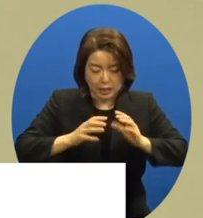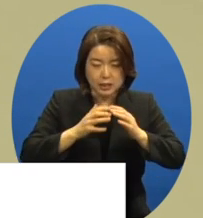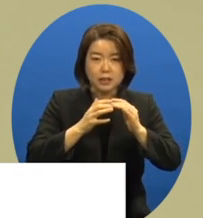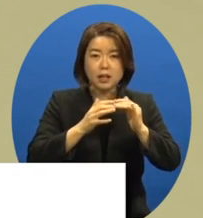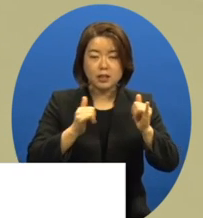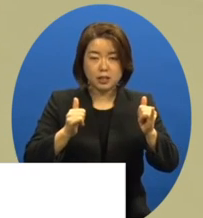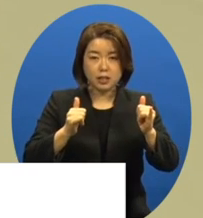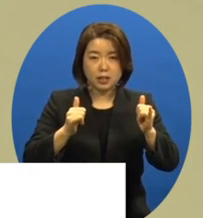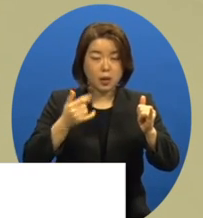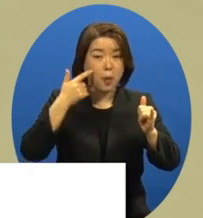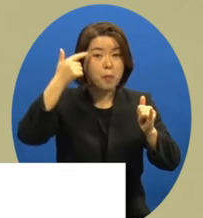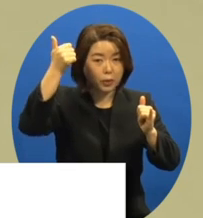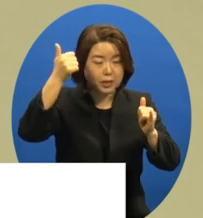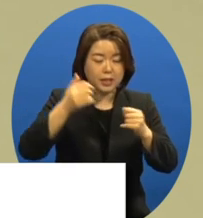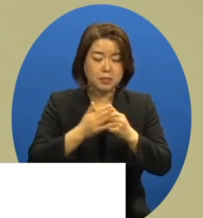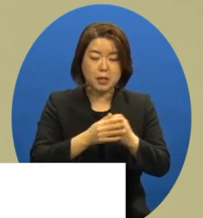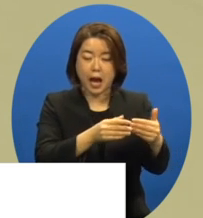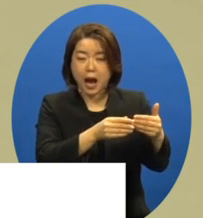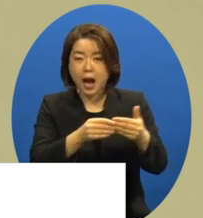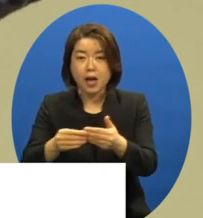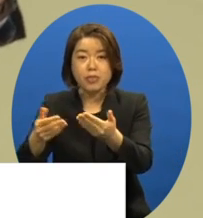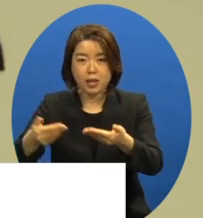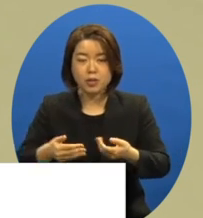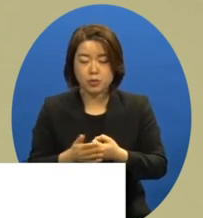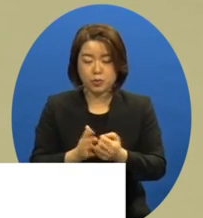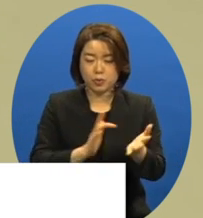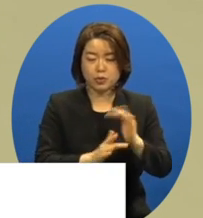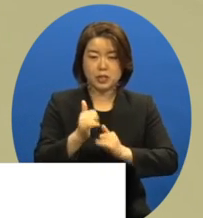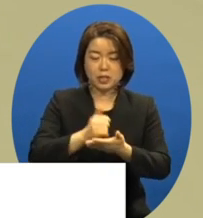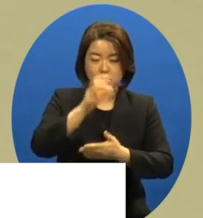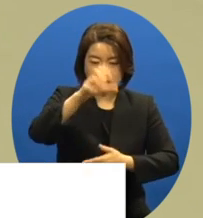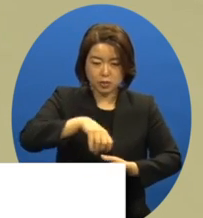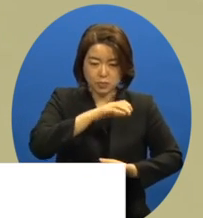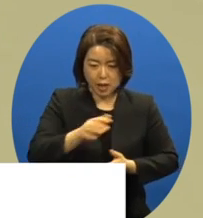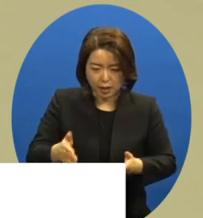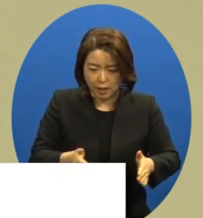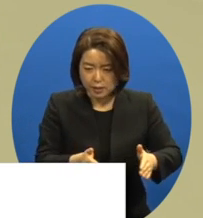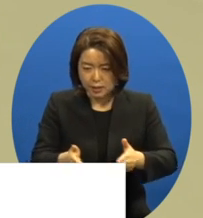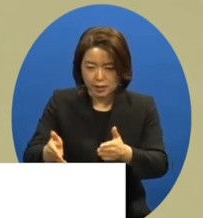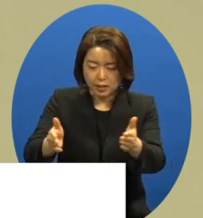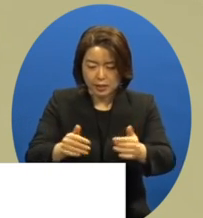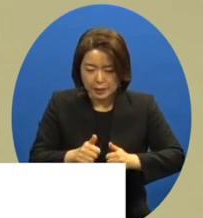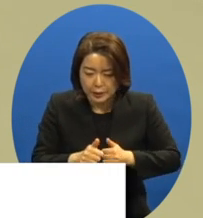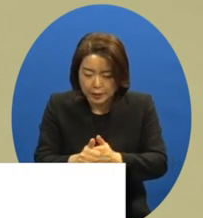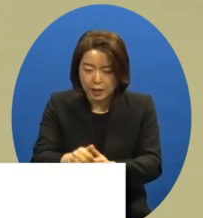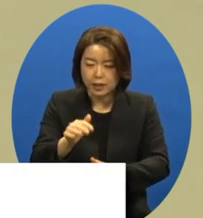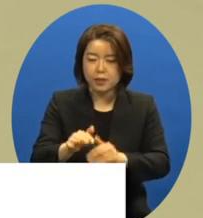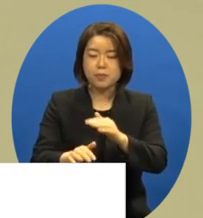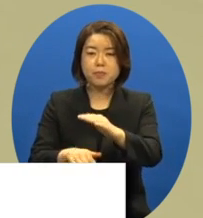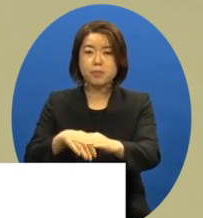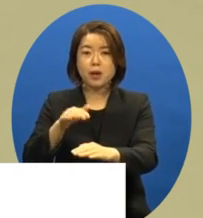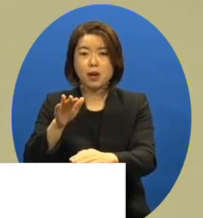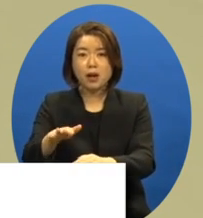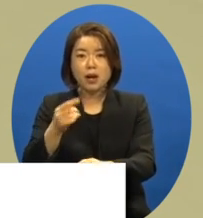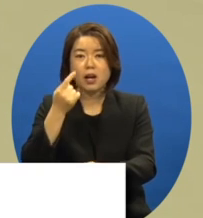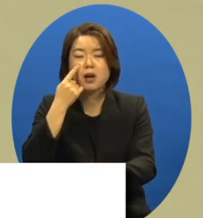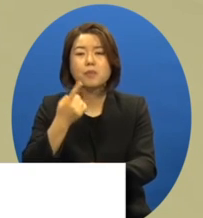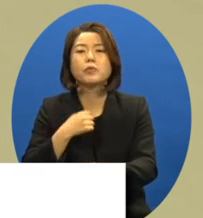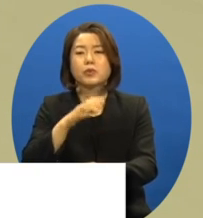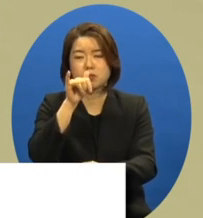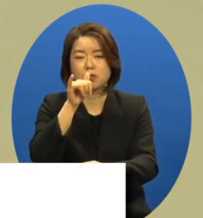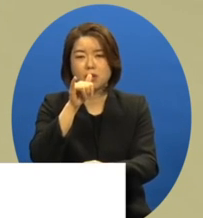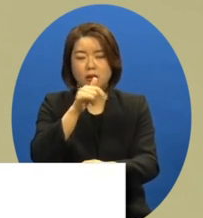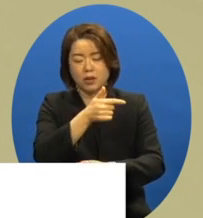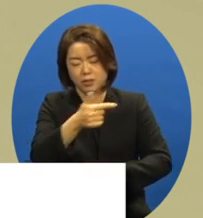안내를 해주셔서 예수님의 십자가의 길을 다 걸어보았습니다. 큰 감동이었습니다.